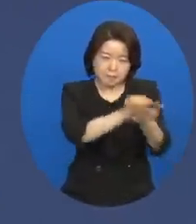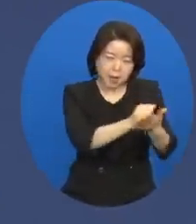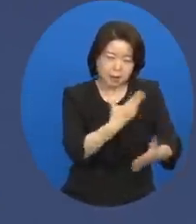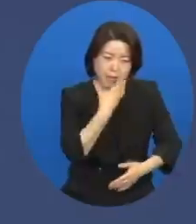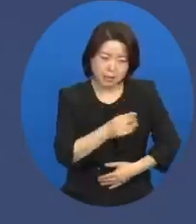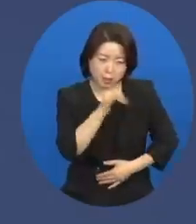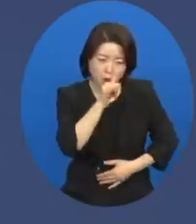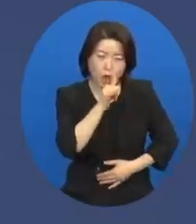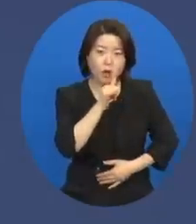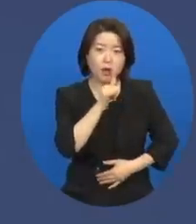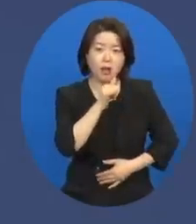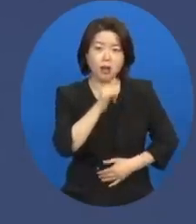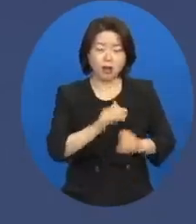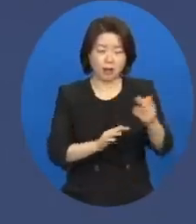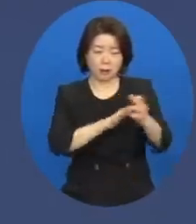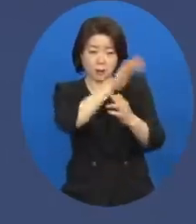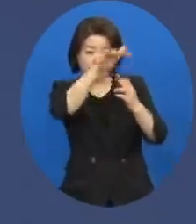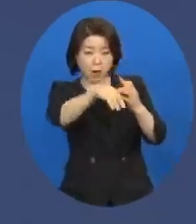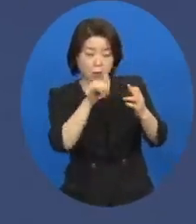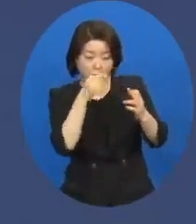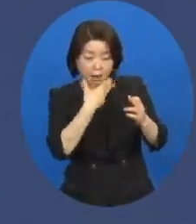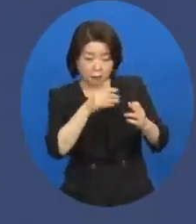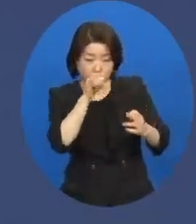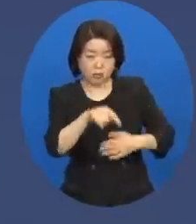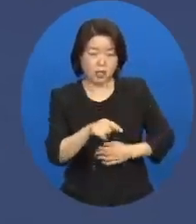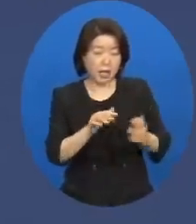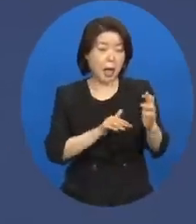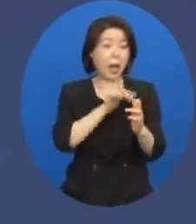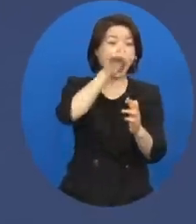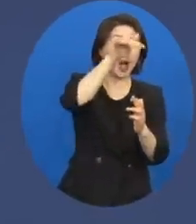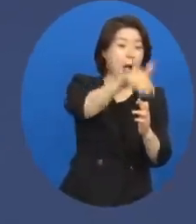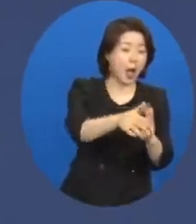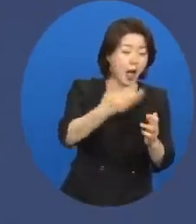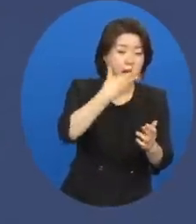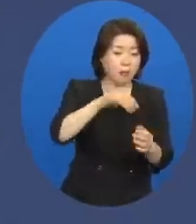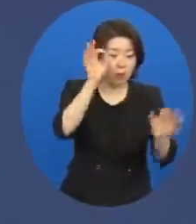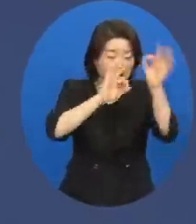행복할까? 산 넘어 행복이 있다길래 산을 넘어 행복을 찾으러